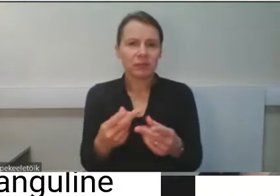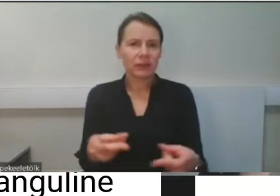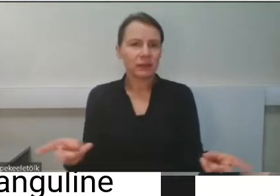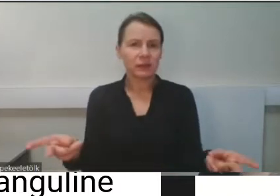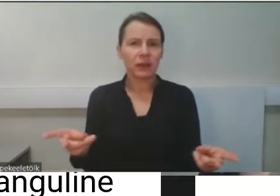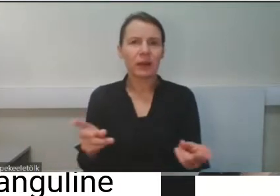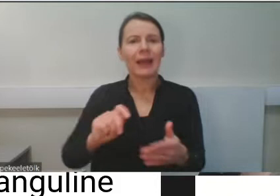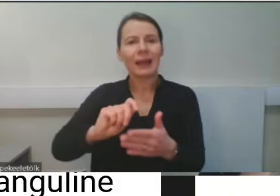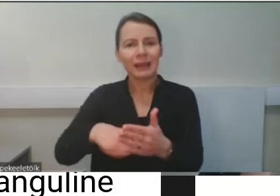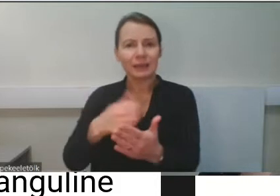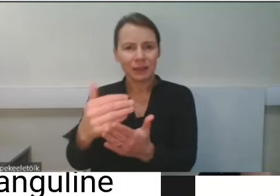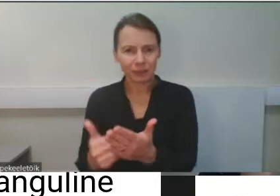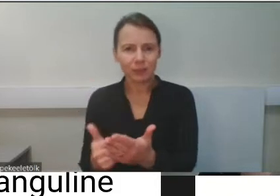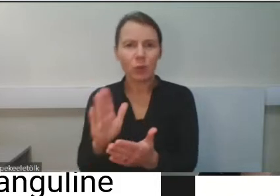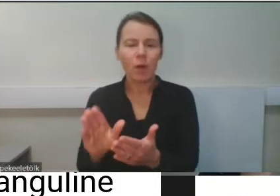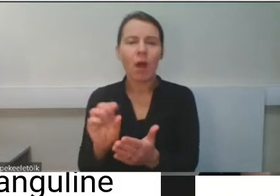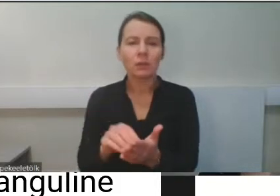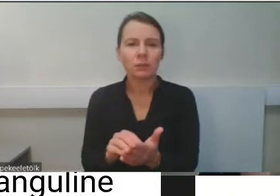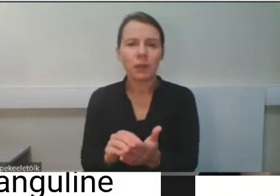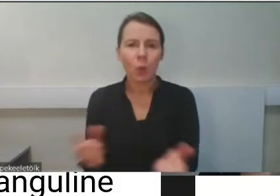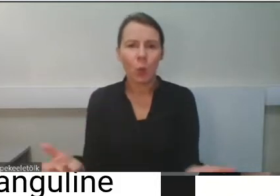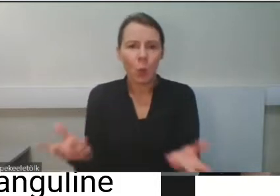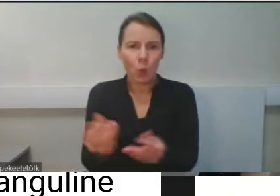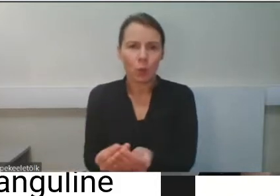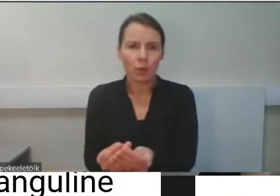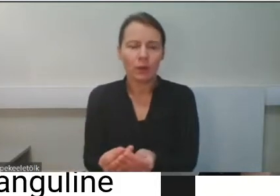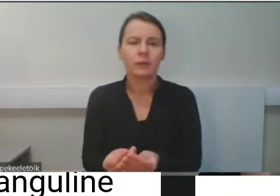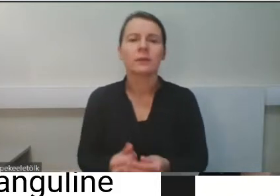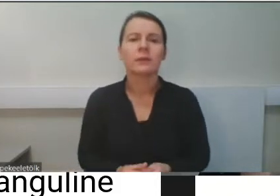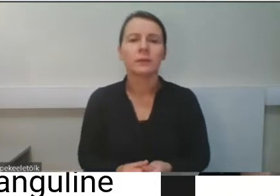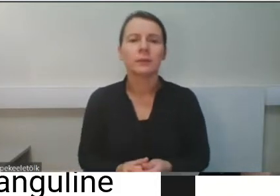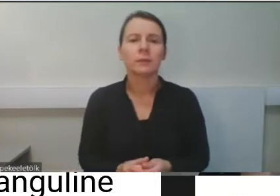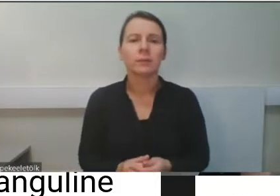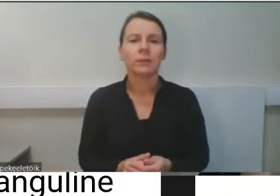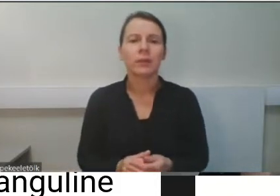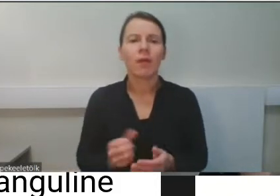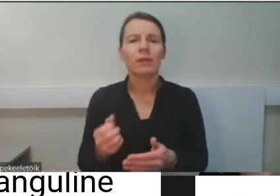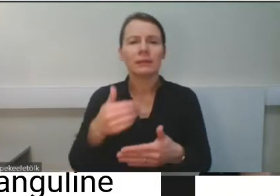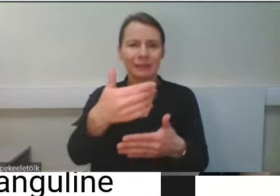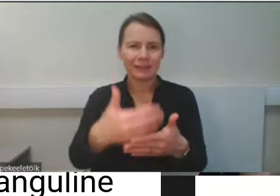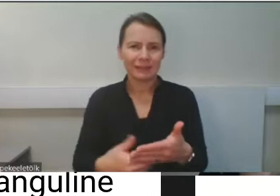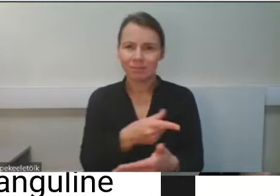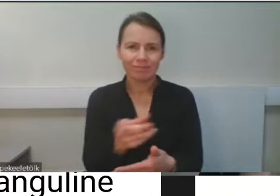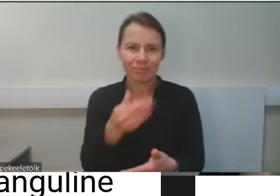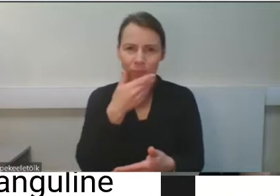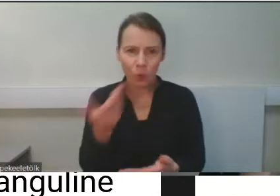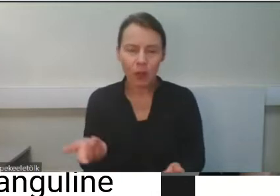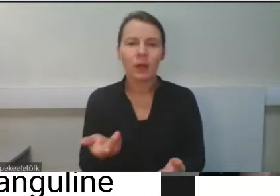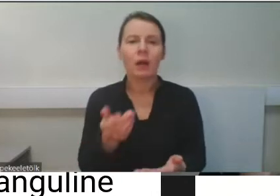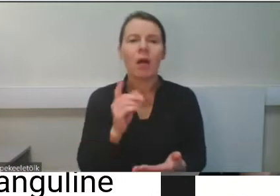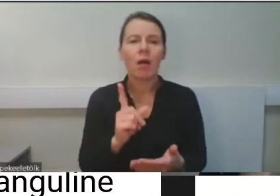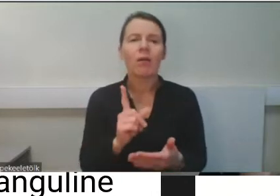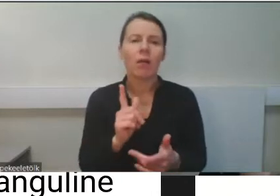oluline välja tuua ongi, et need võimaldavad erinevate uuringute andmeid siis nii-öelda